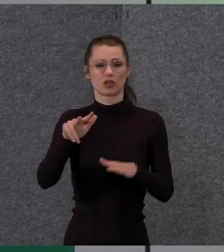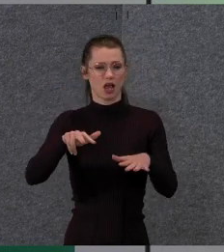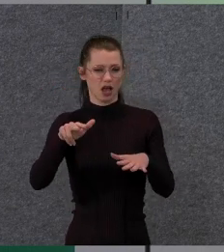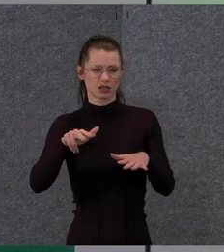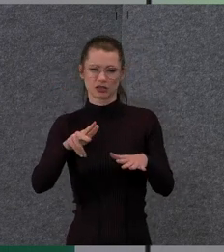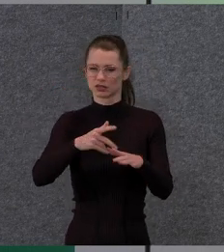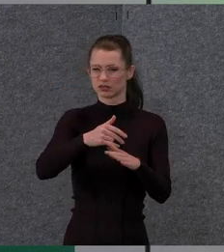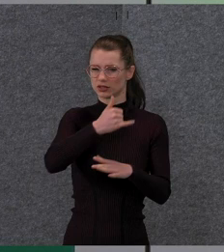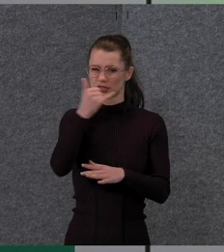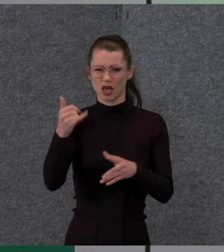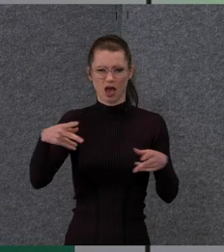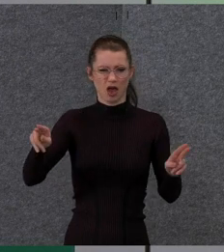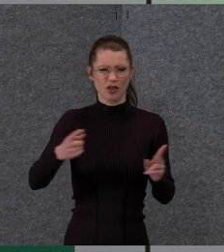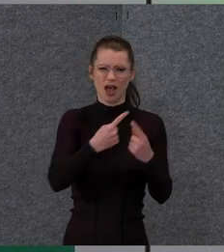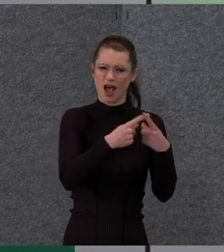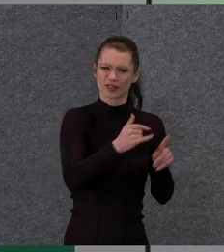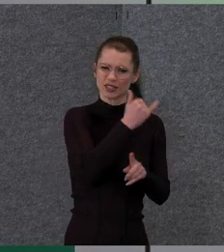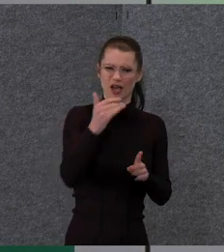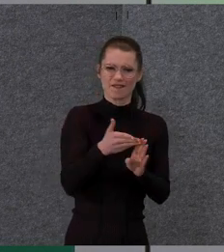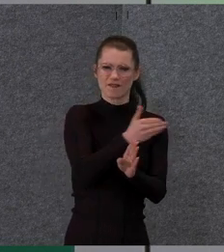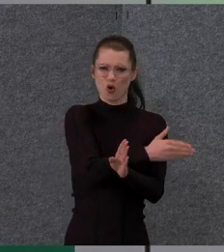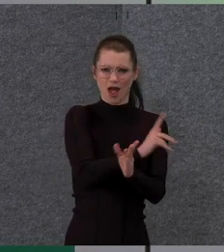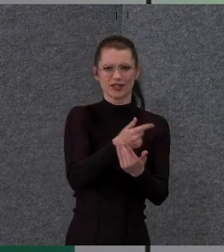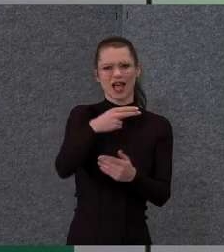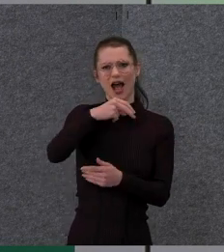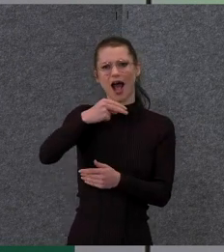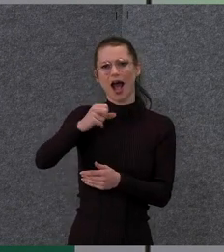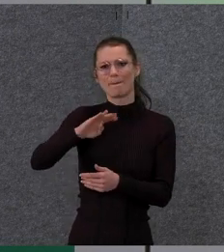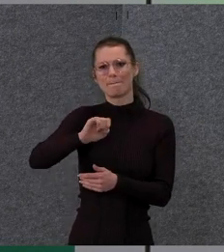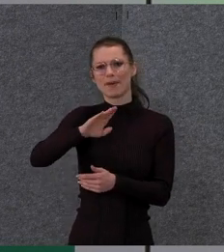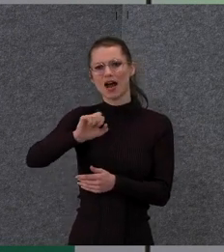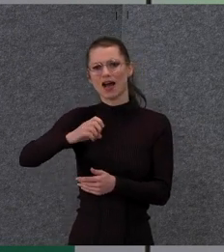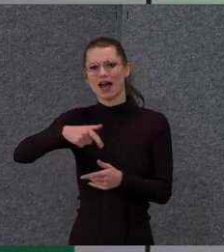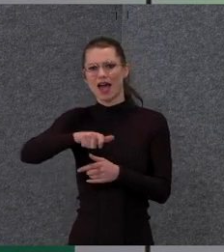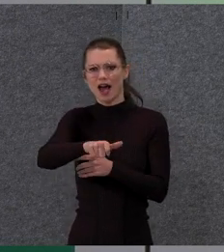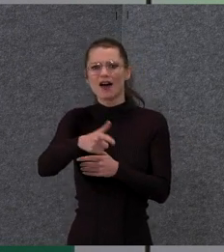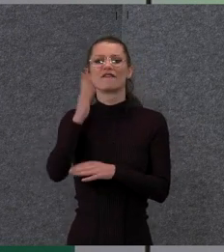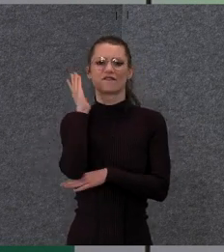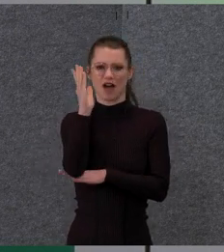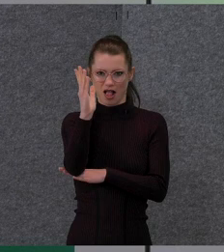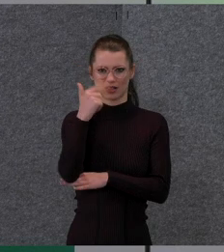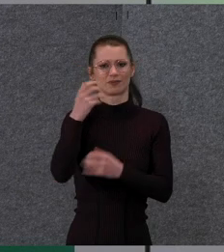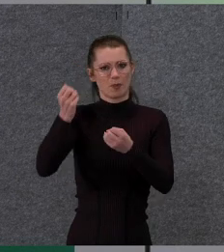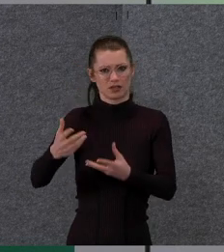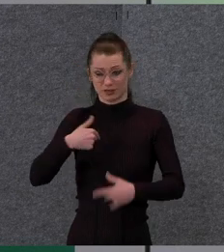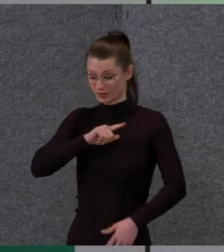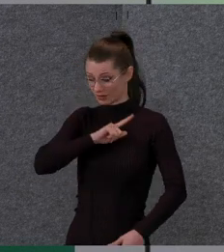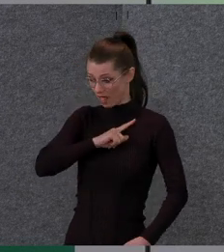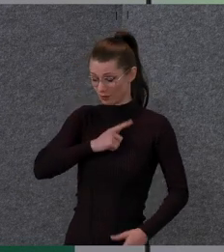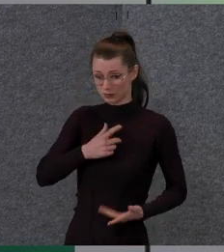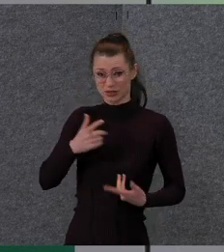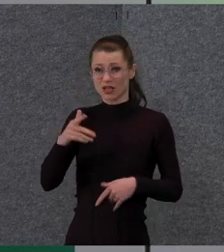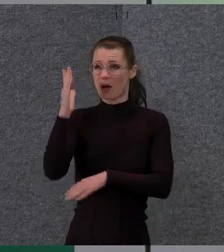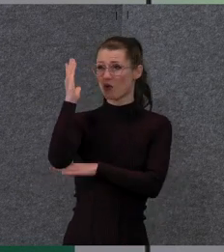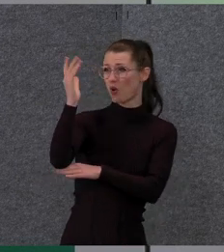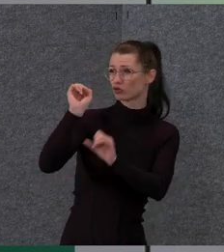2018 und an all die anderen Jahre und das, was im Hambacher Wald geschehen ist. Wie ich mich immer wieder schützend vor die alten Eichen und Buchen stellen musste